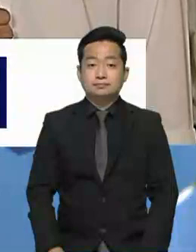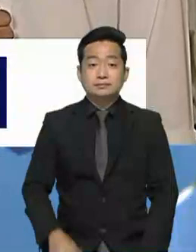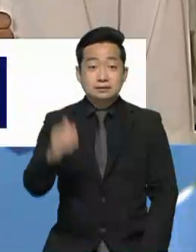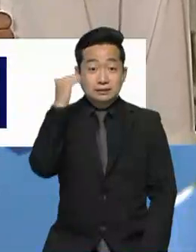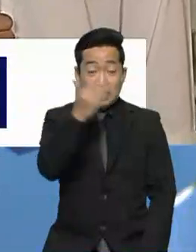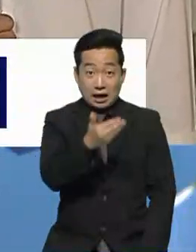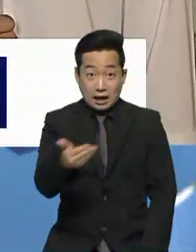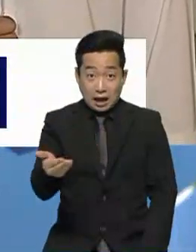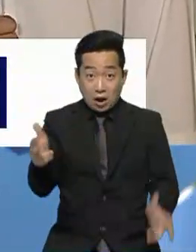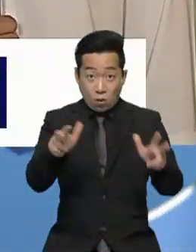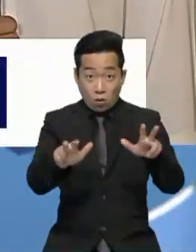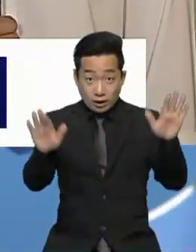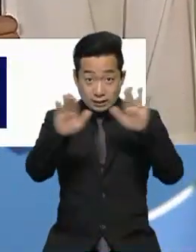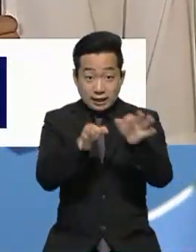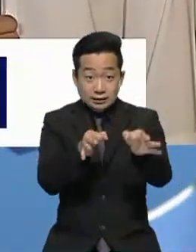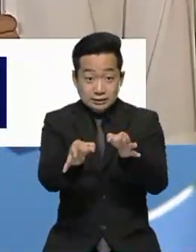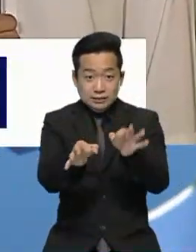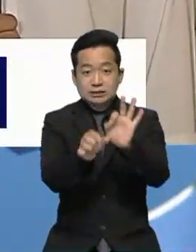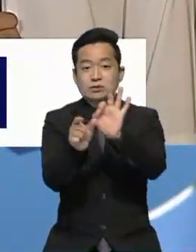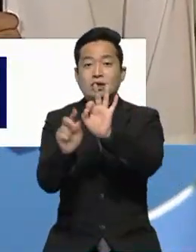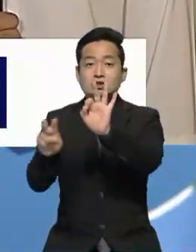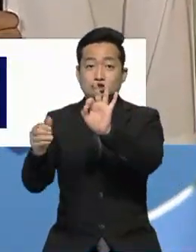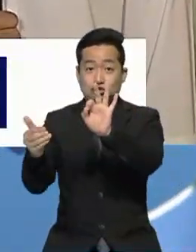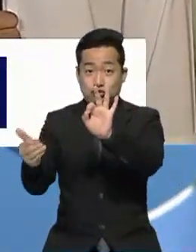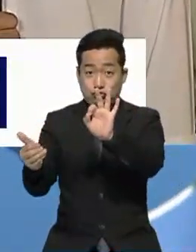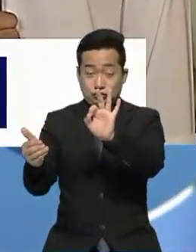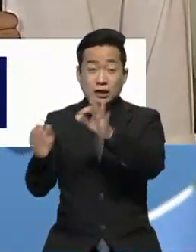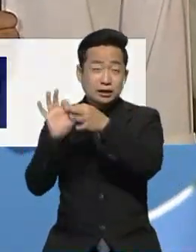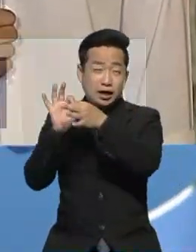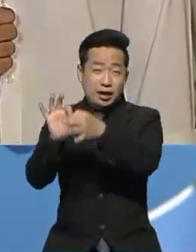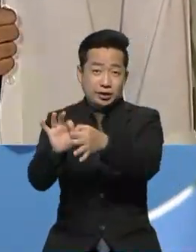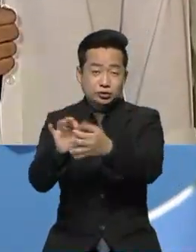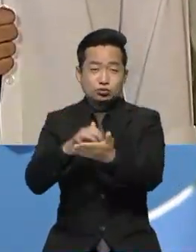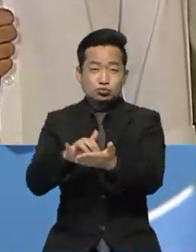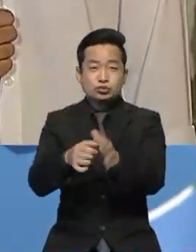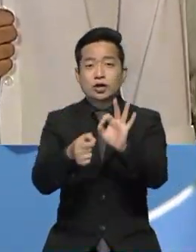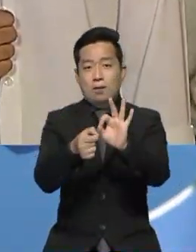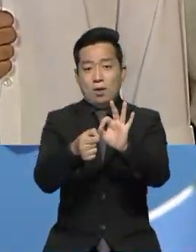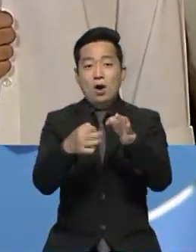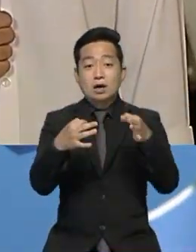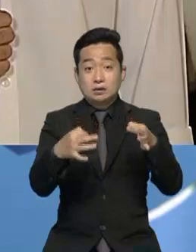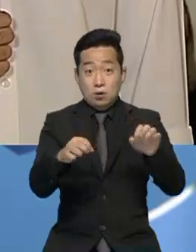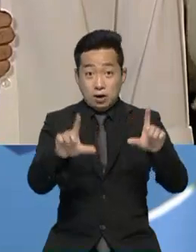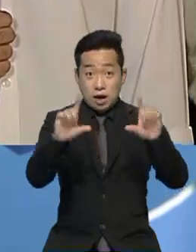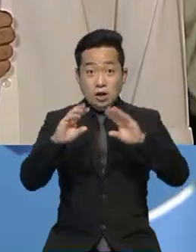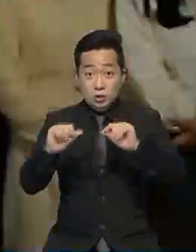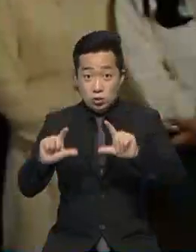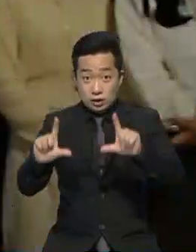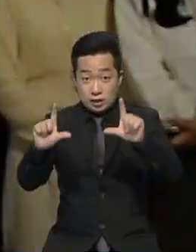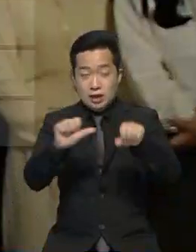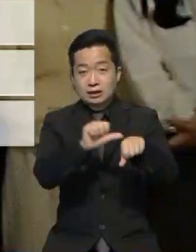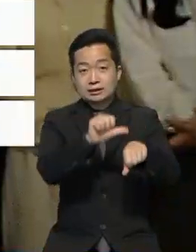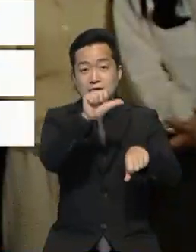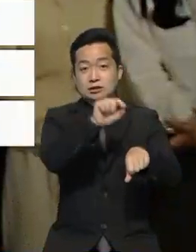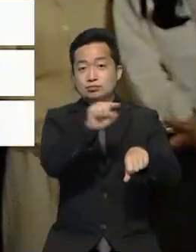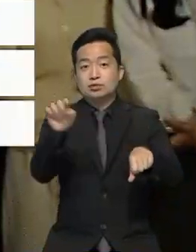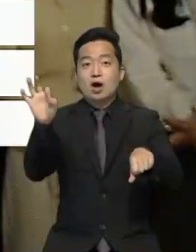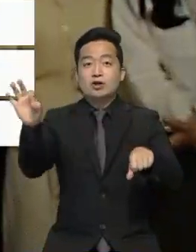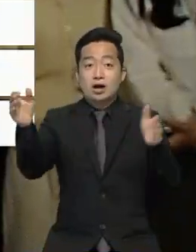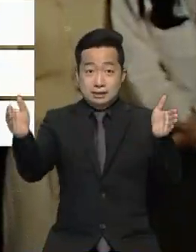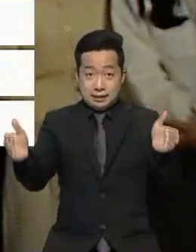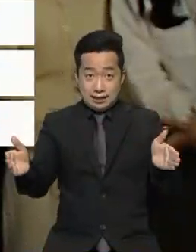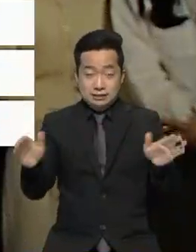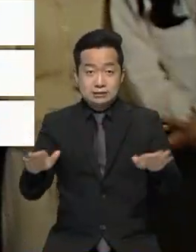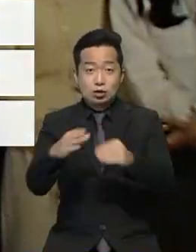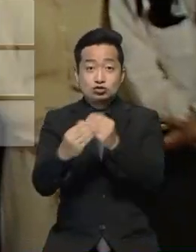한강공원 야시장은 오는 10월 29일까지 총 10번 열릴 예정인데 매주 금요일과 토요일 오후 5시부터 밤 10시까지고